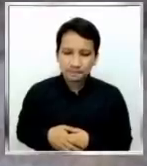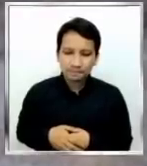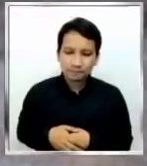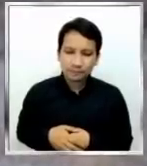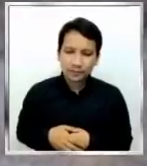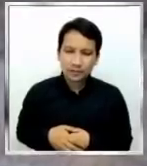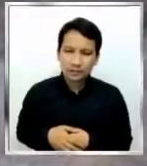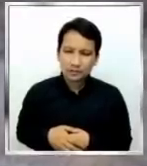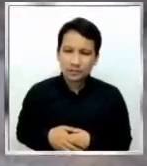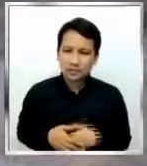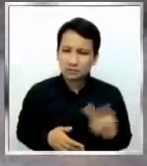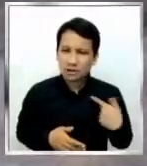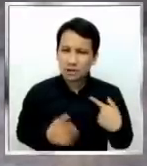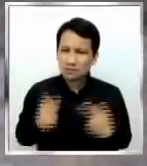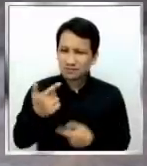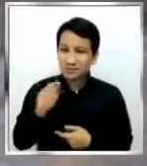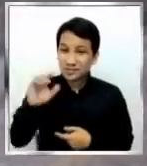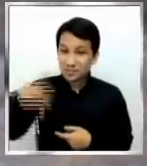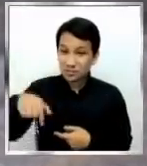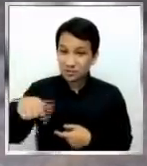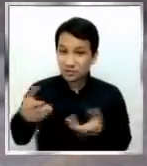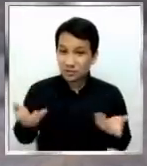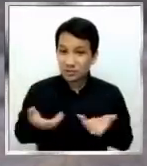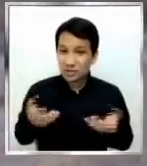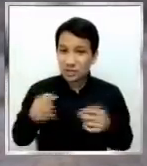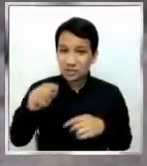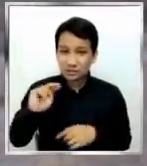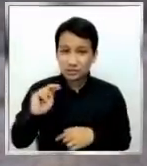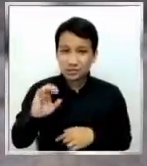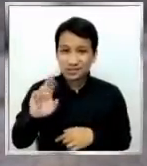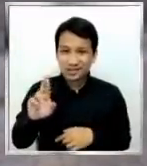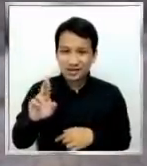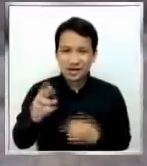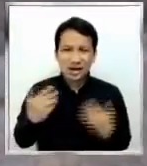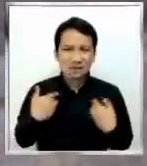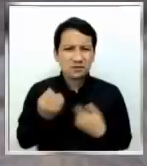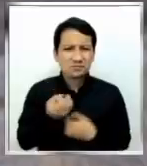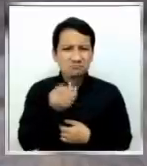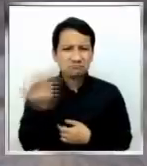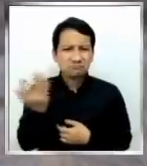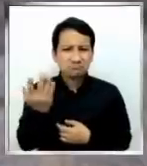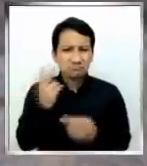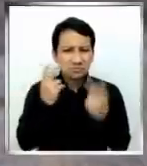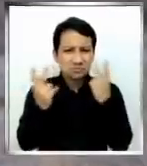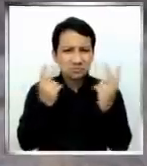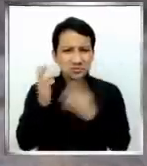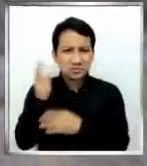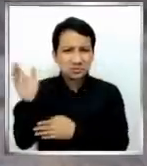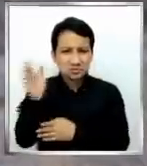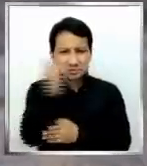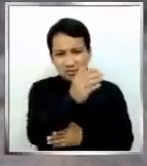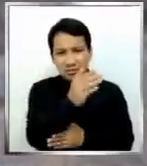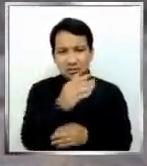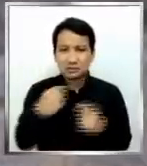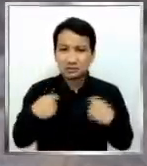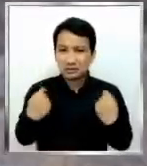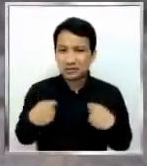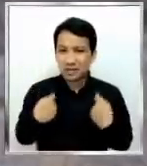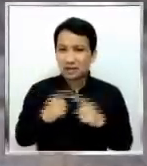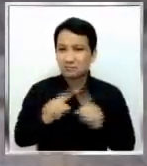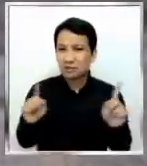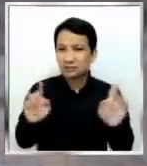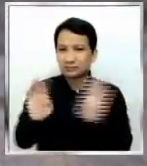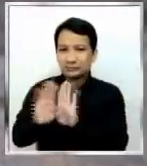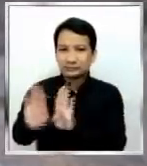Ngayong naka-general community quarantine na sa NCR Plus, may ilang pumasyal sa Tagaytay para makapagpalamig. Yun nga lang, mga saradong pasyalan